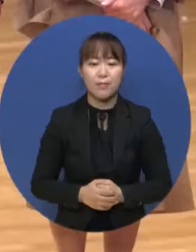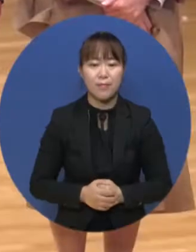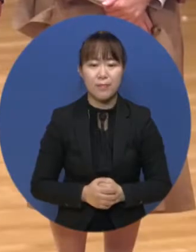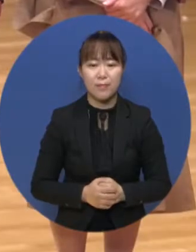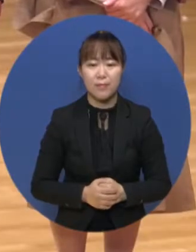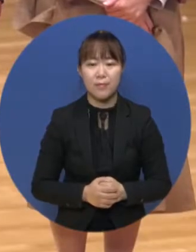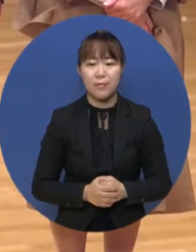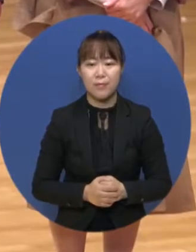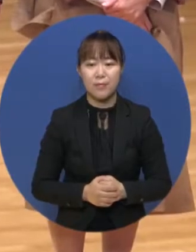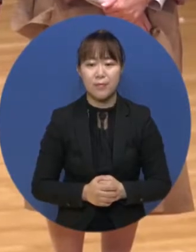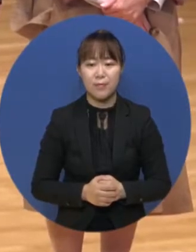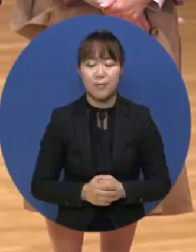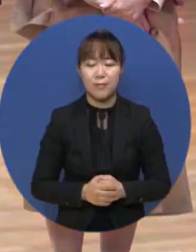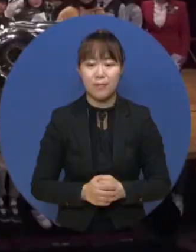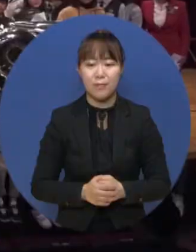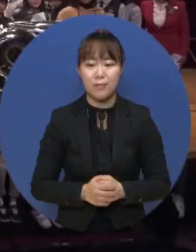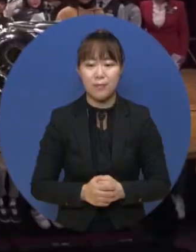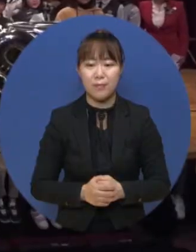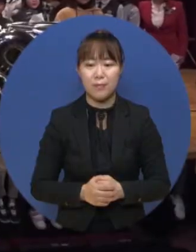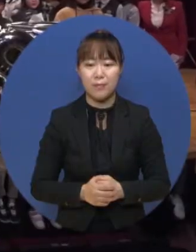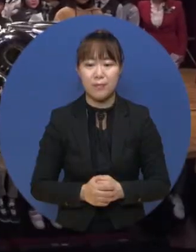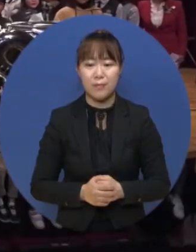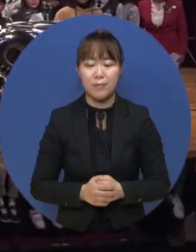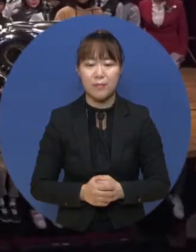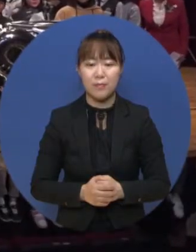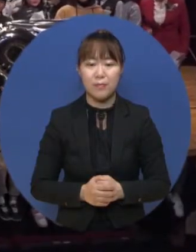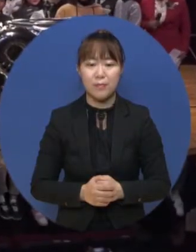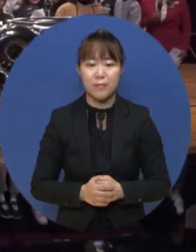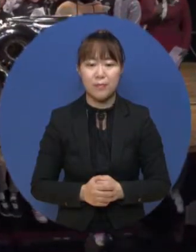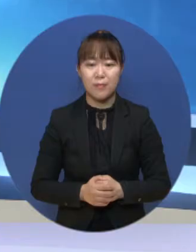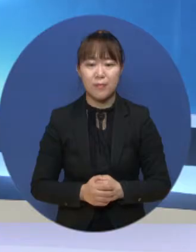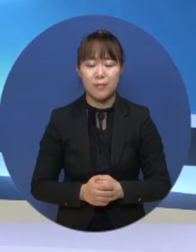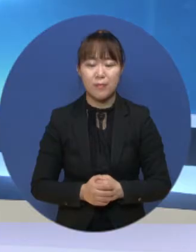뉴스 윤성은입니다.